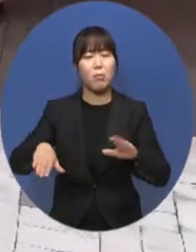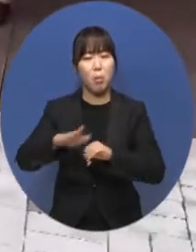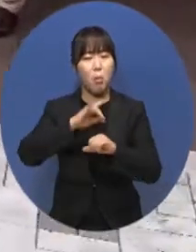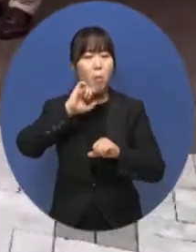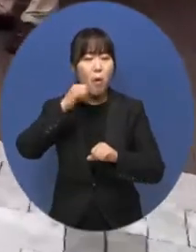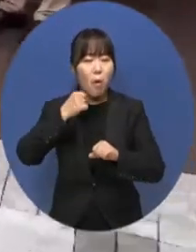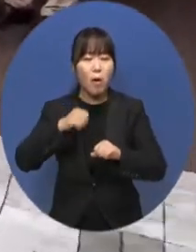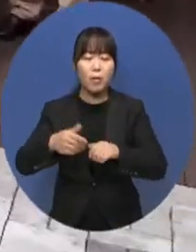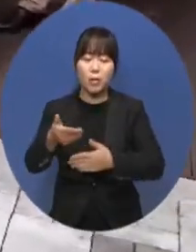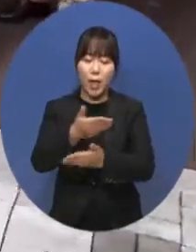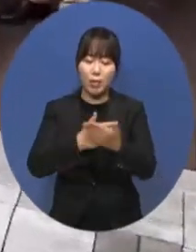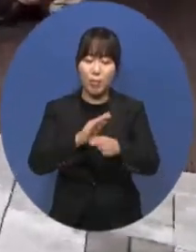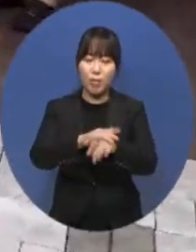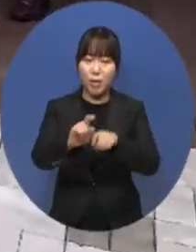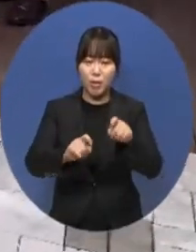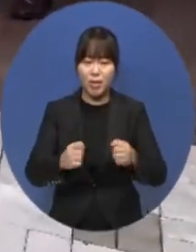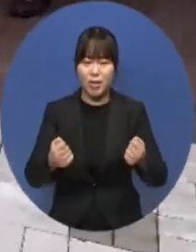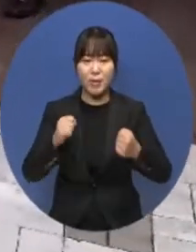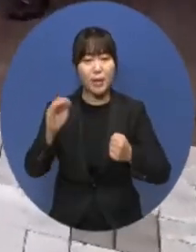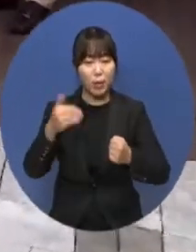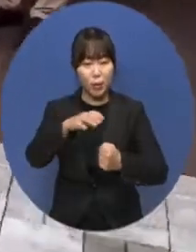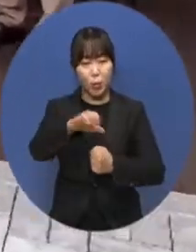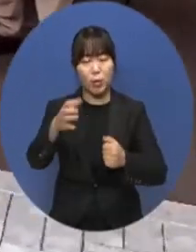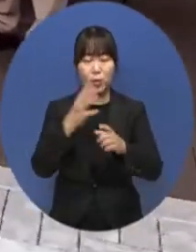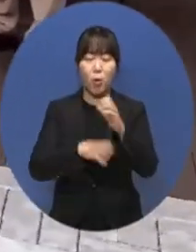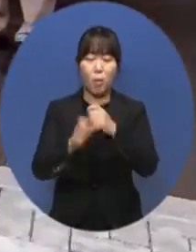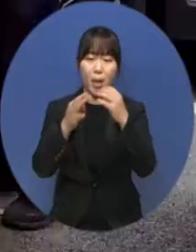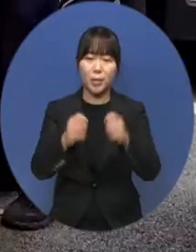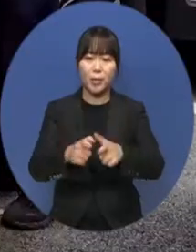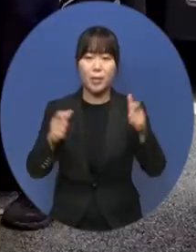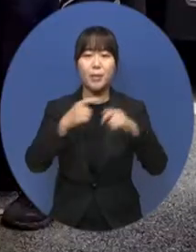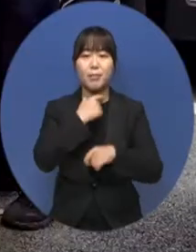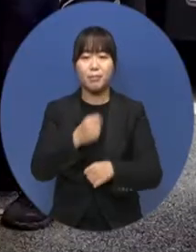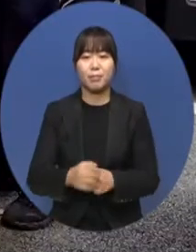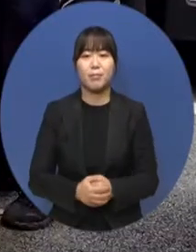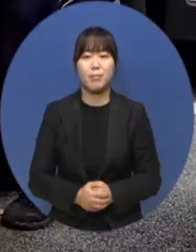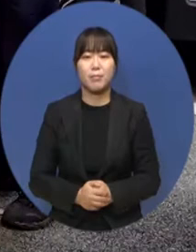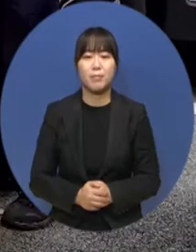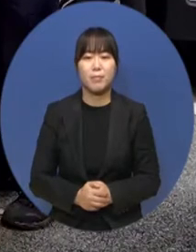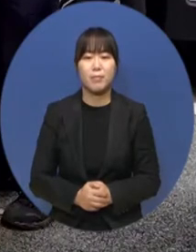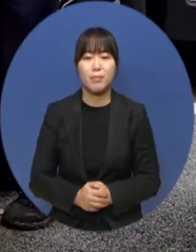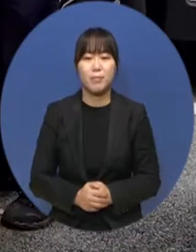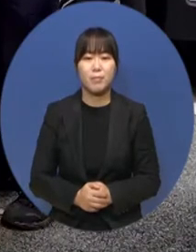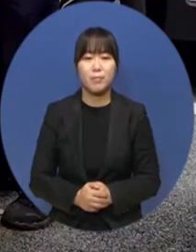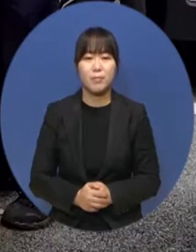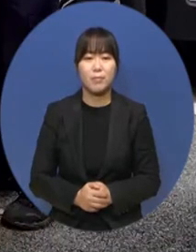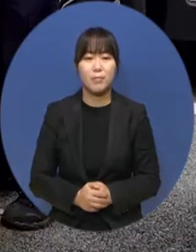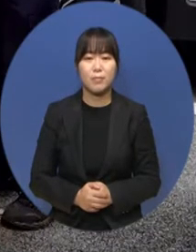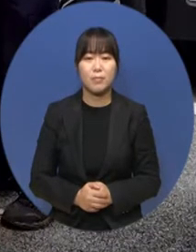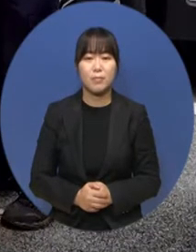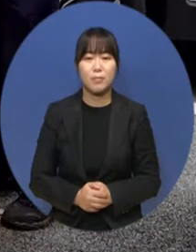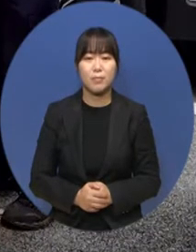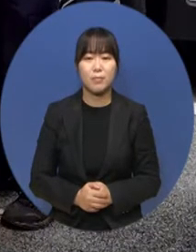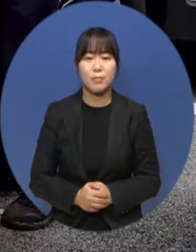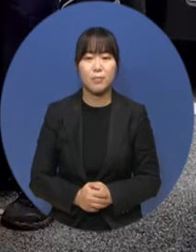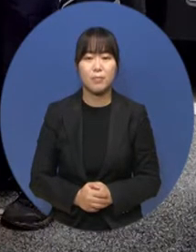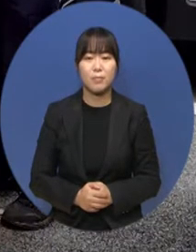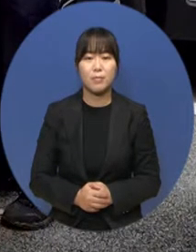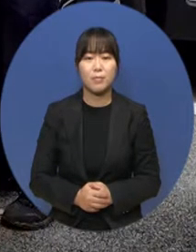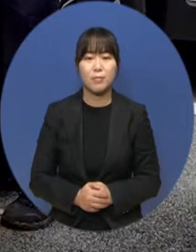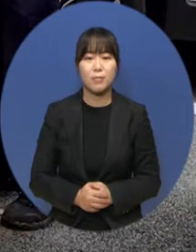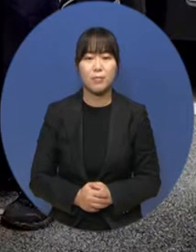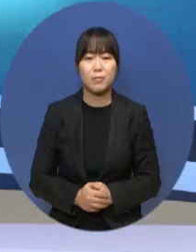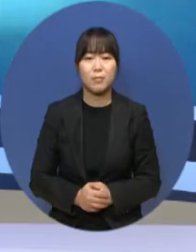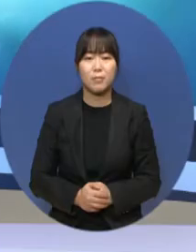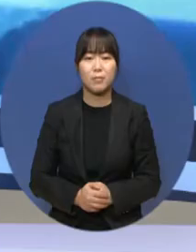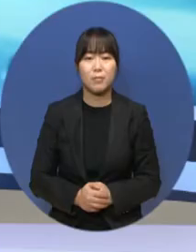나눔을 실행하여 힘이 되는 현장이 더 많아지길 기대합니다. 복지TV 경기방송 정운선 기자였습니다.